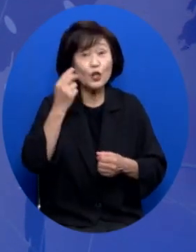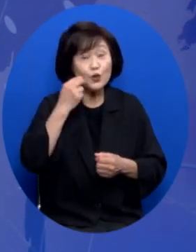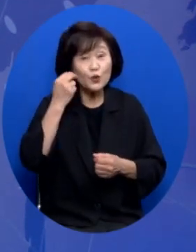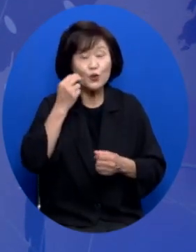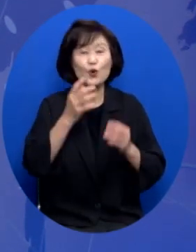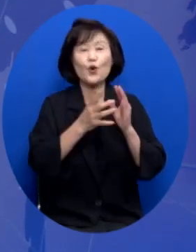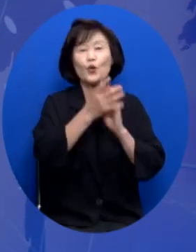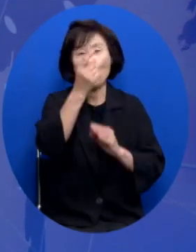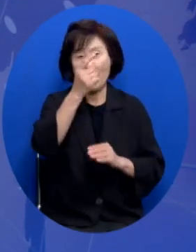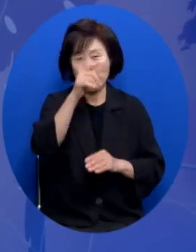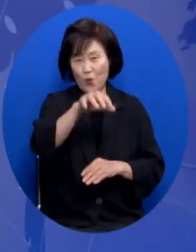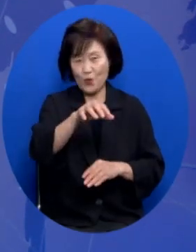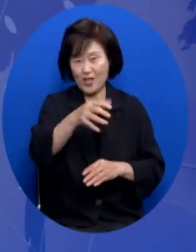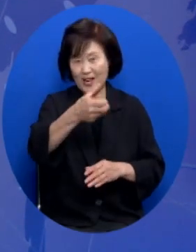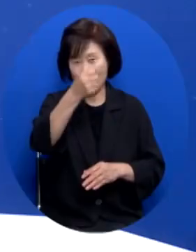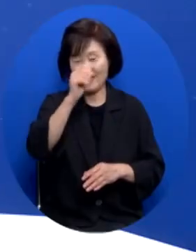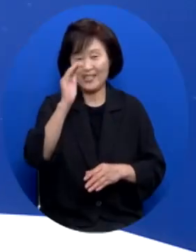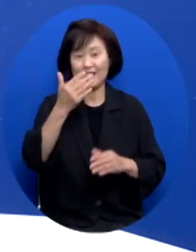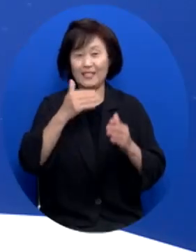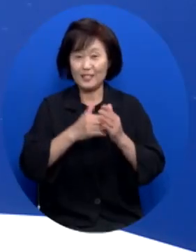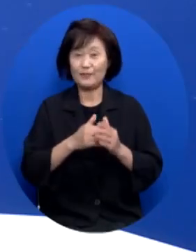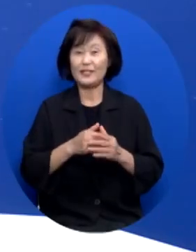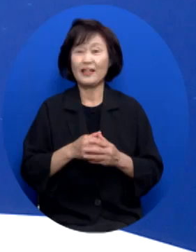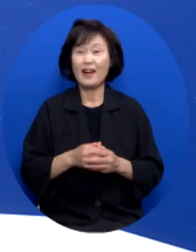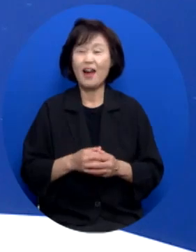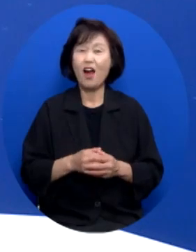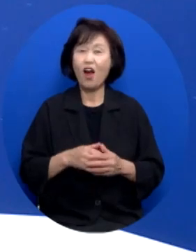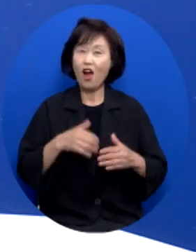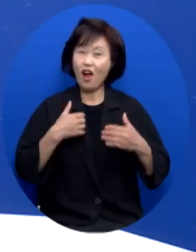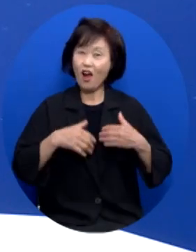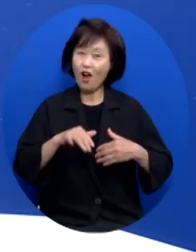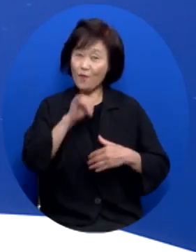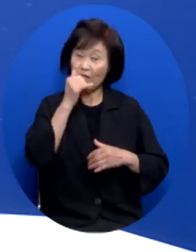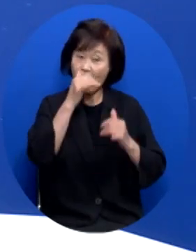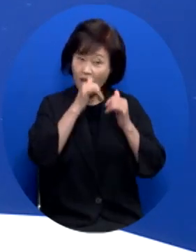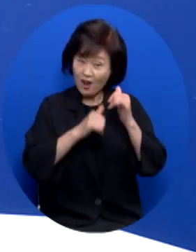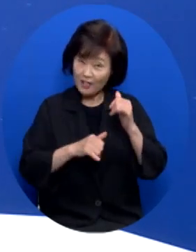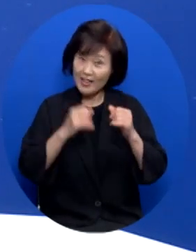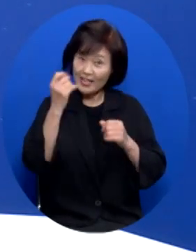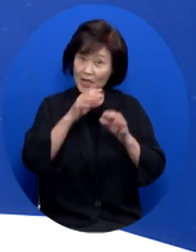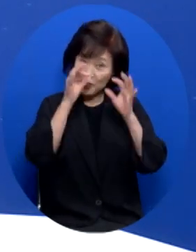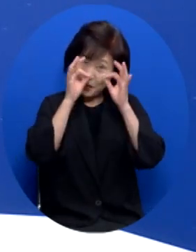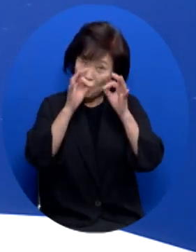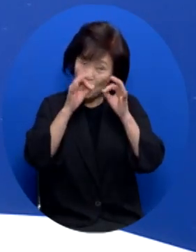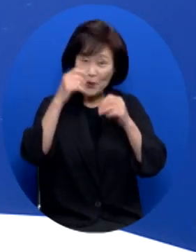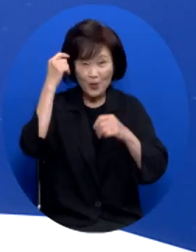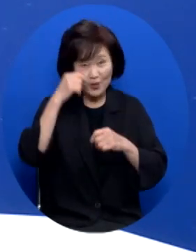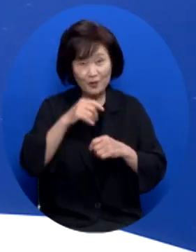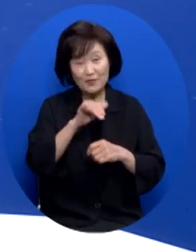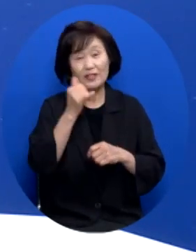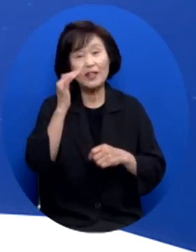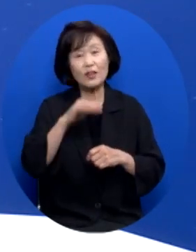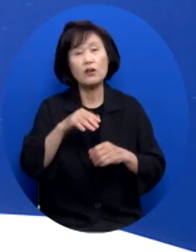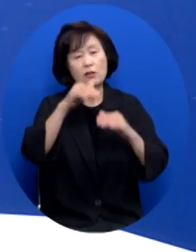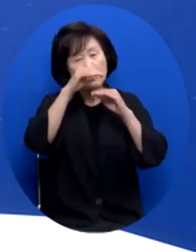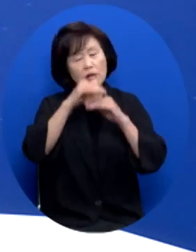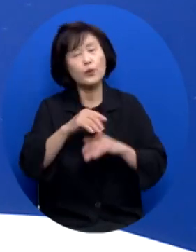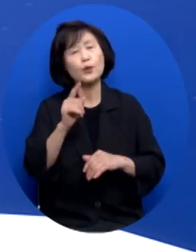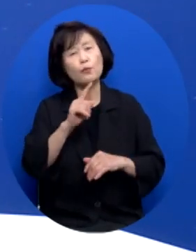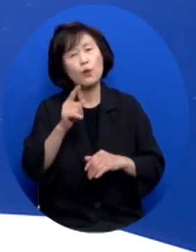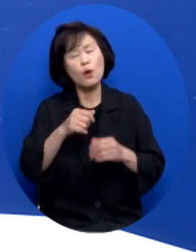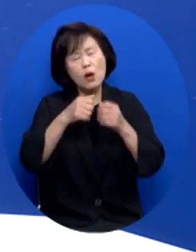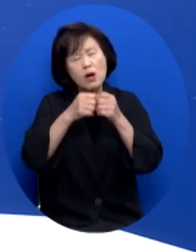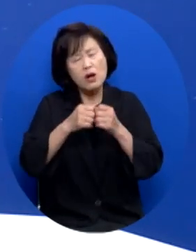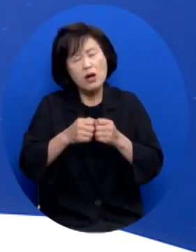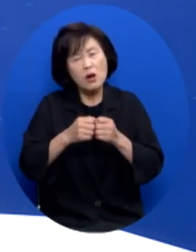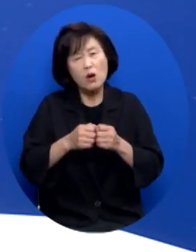것이죠. 네. 아, 이야기 자체가 굉장히 흥미롭고 네. 우리의 역사를 다시 되짚어보는 듯한 네. 느낌이 드는데요. 이 내용이